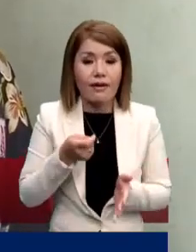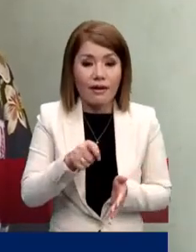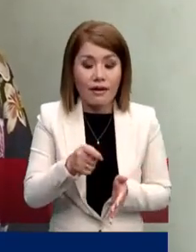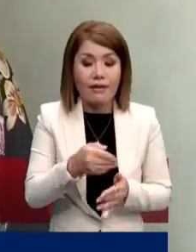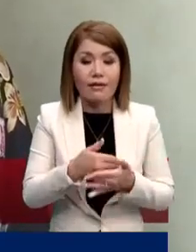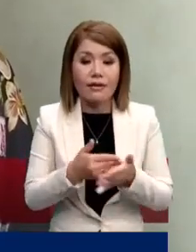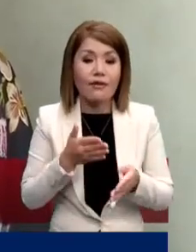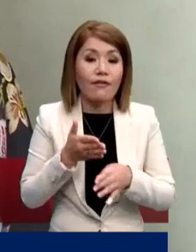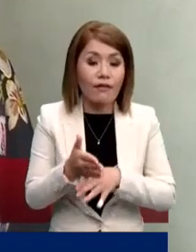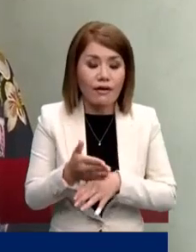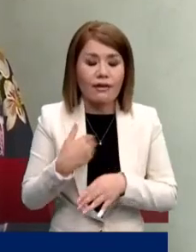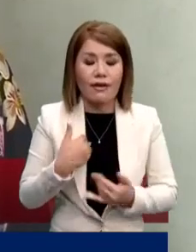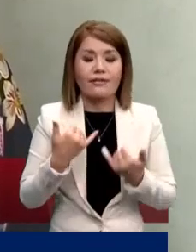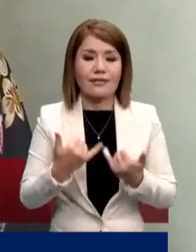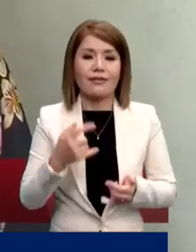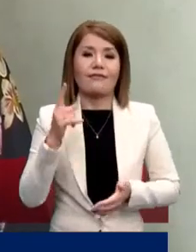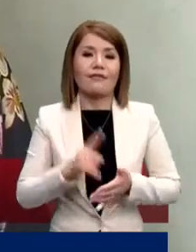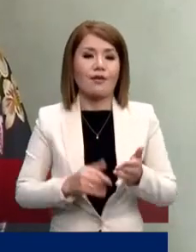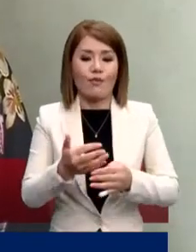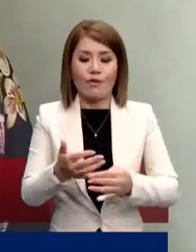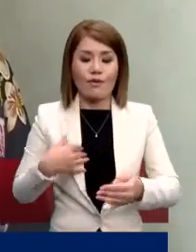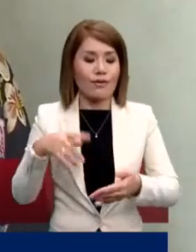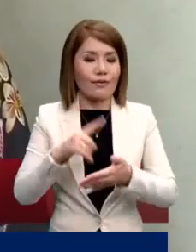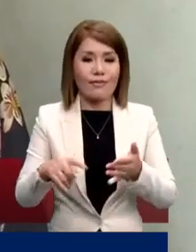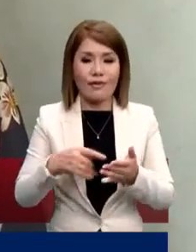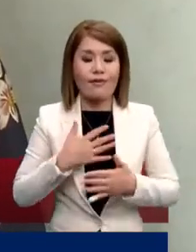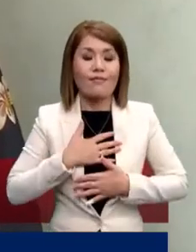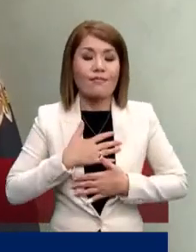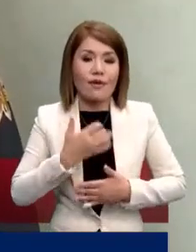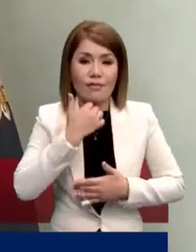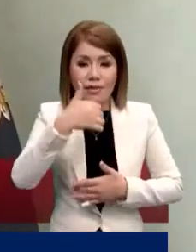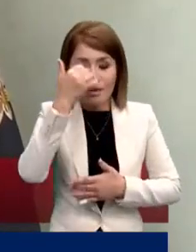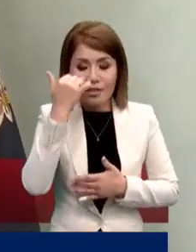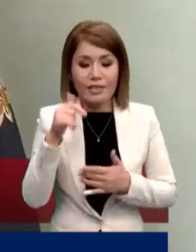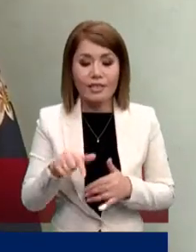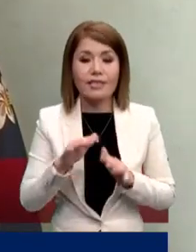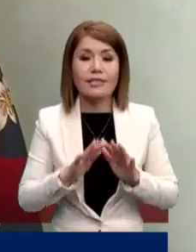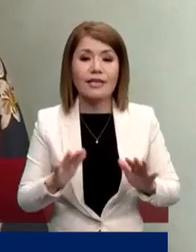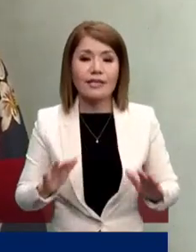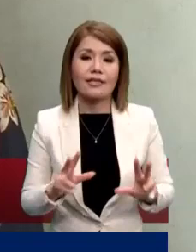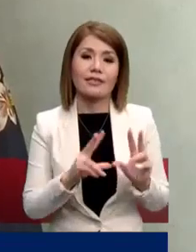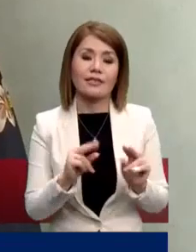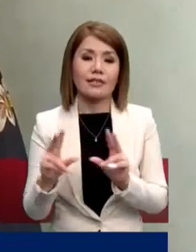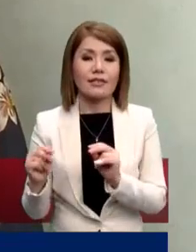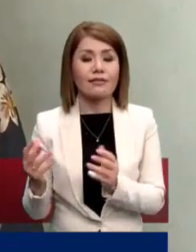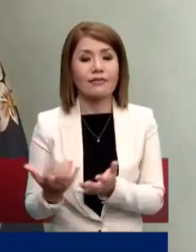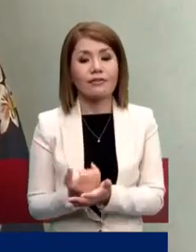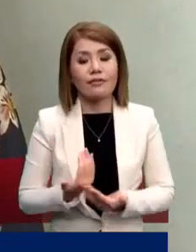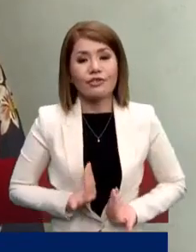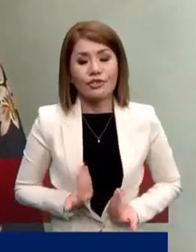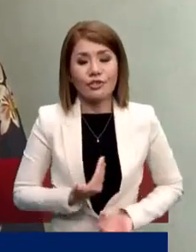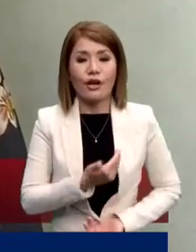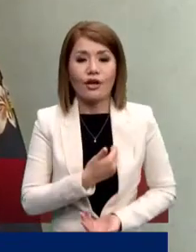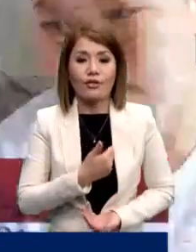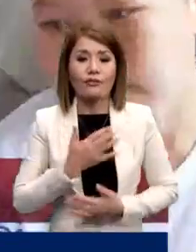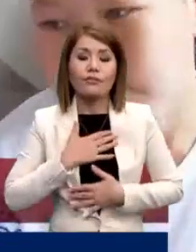сенбедім. Қазір ғана сеніп тұр, менді түсінеміз екен. Рахмет. Балаларымыз осы дейінді бақытты өмір сүріп, шүкір